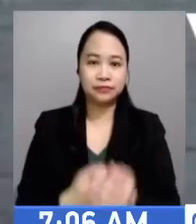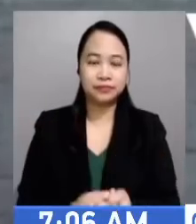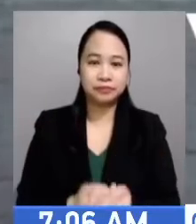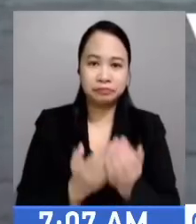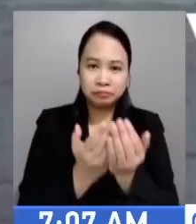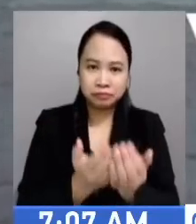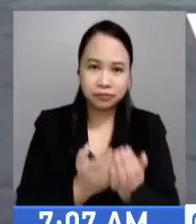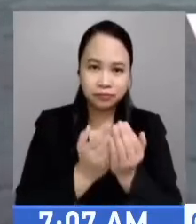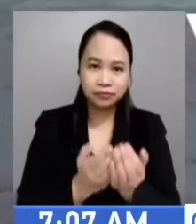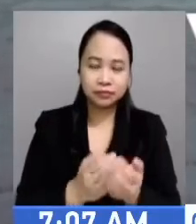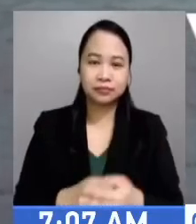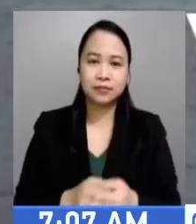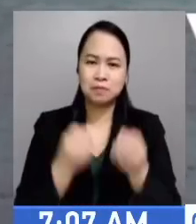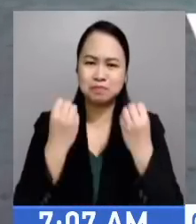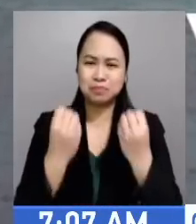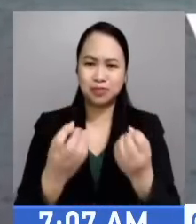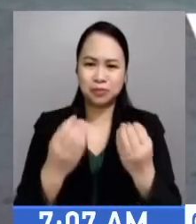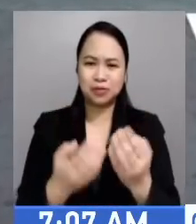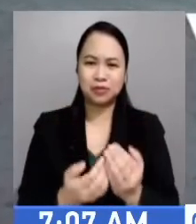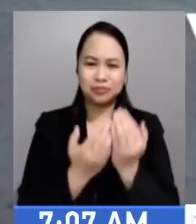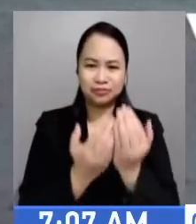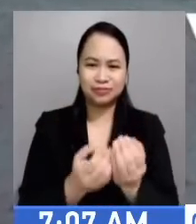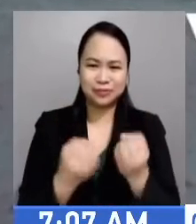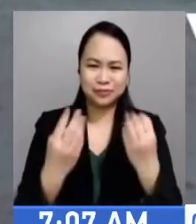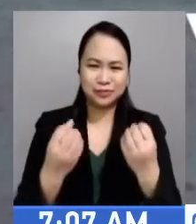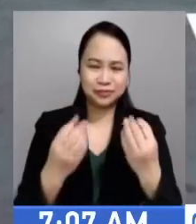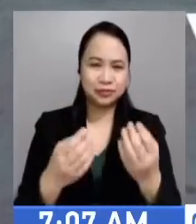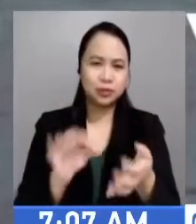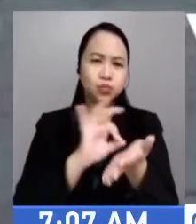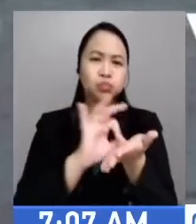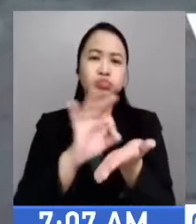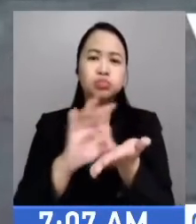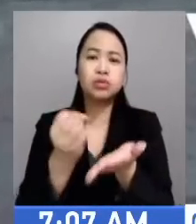So we were counting yesterday, parang mga nasa